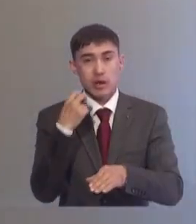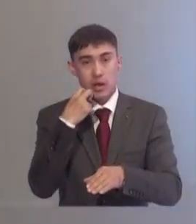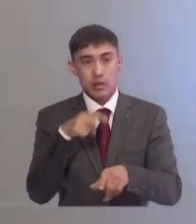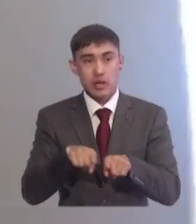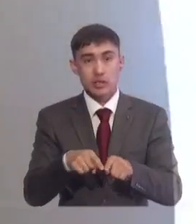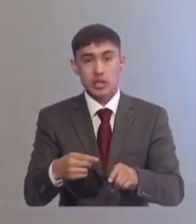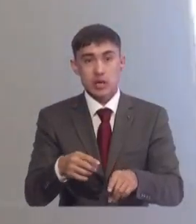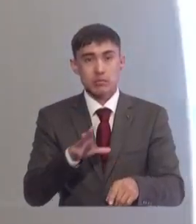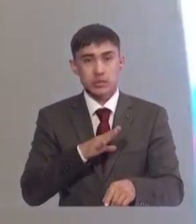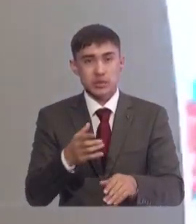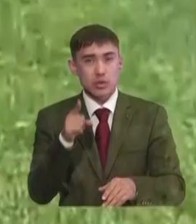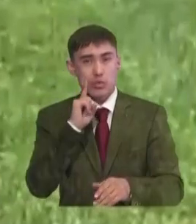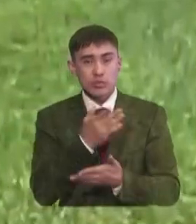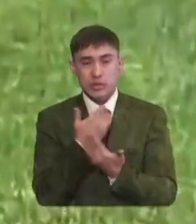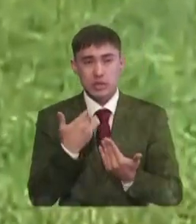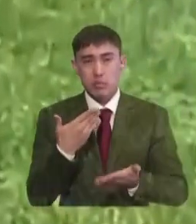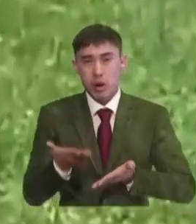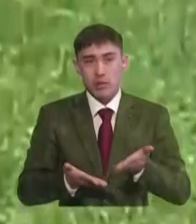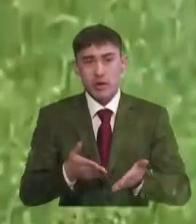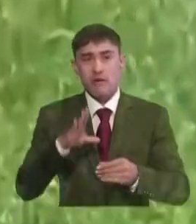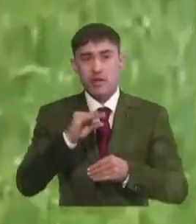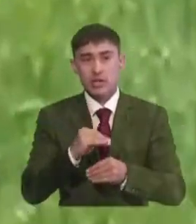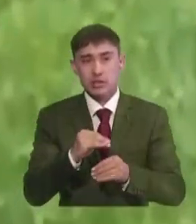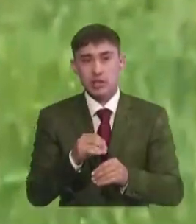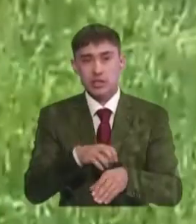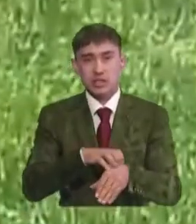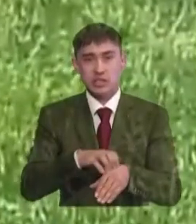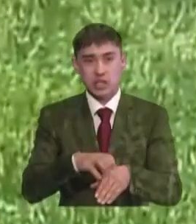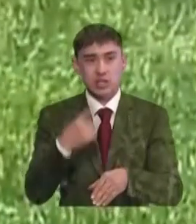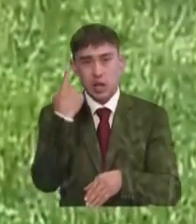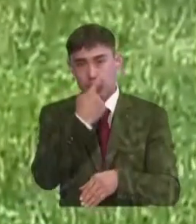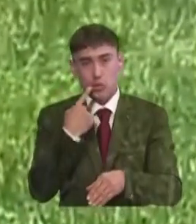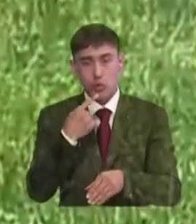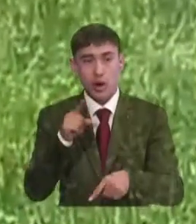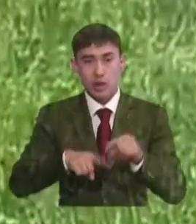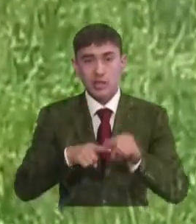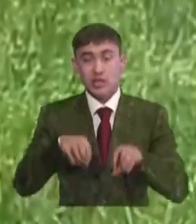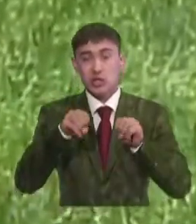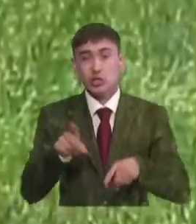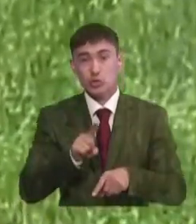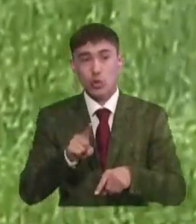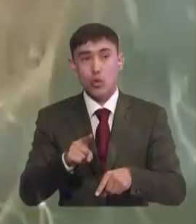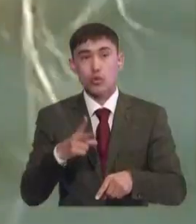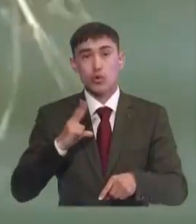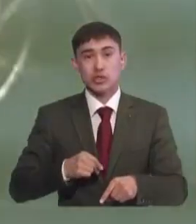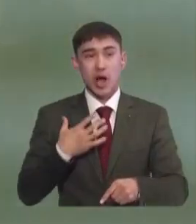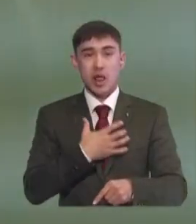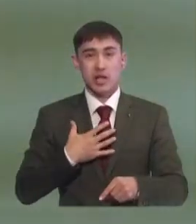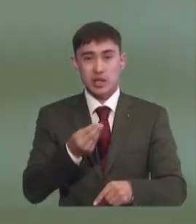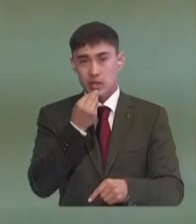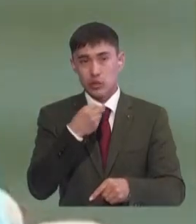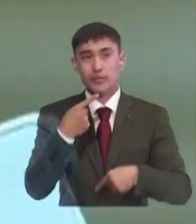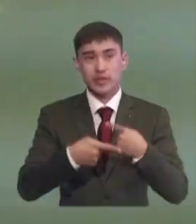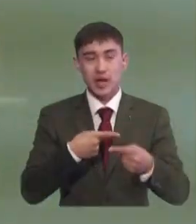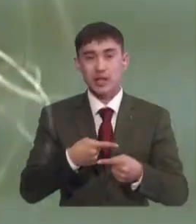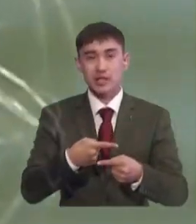также испытывала дискомфорт при ходьбе. К вечеру у нее начало чесаться лицо, однако родители решили, что у дочери аллергия на еду, и дали